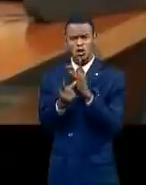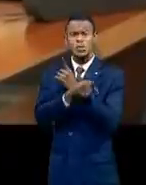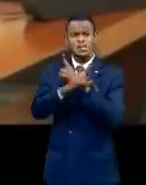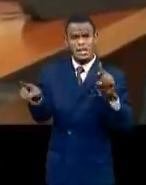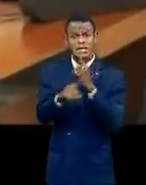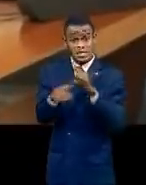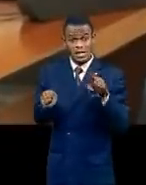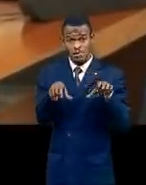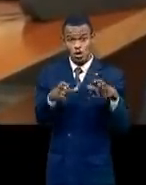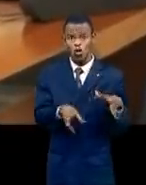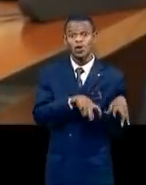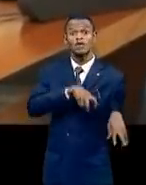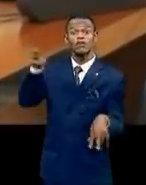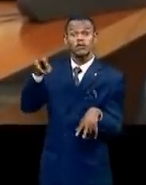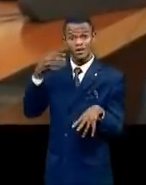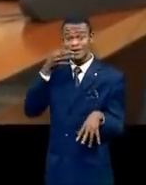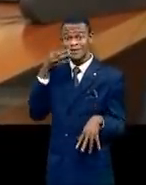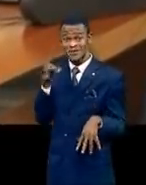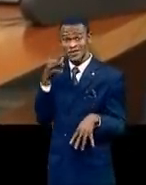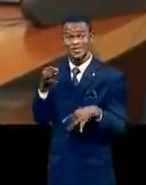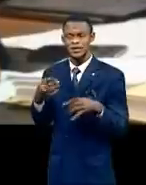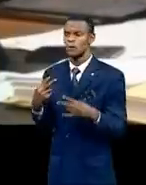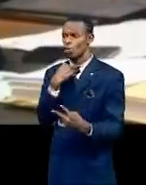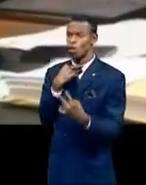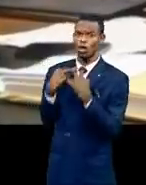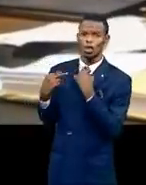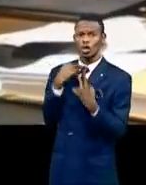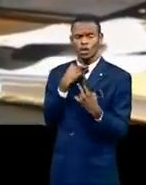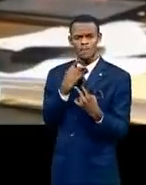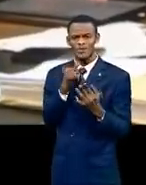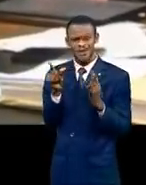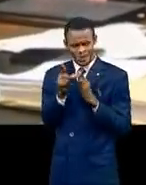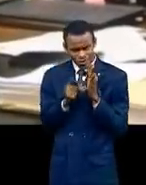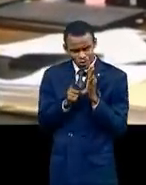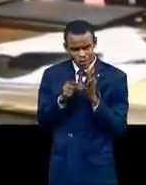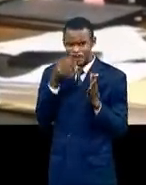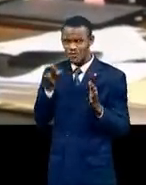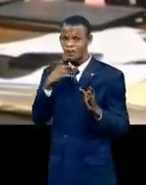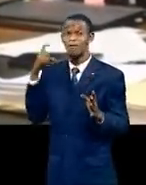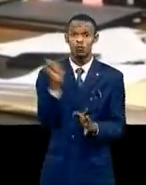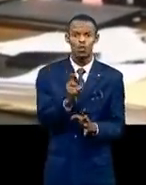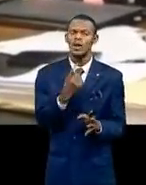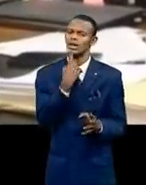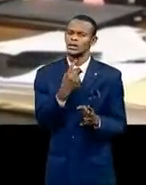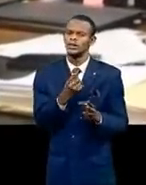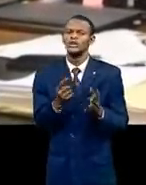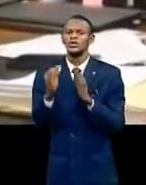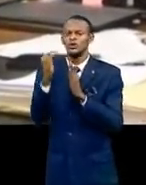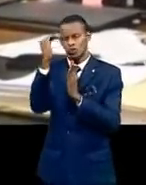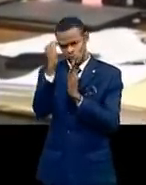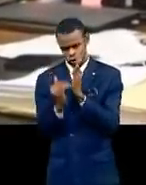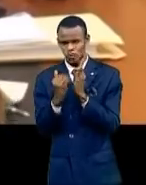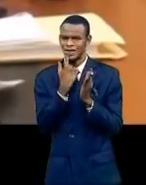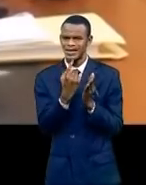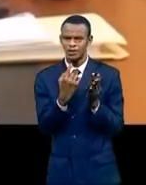France. Pour tous les voyageurs vaccinés de 18 ans et plus, ils ne sont plus tenus de justifier un motif